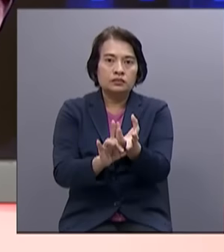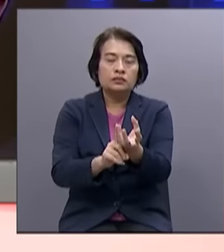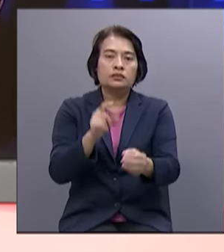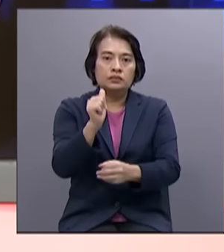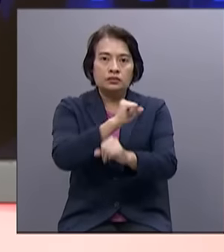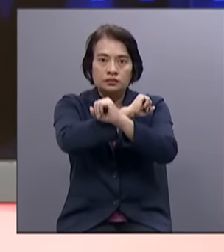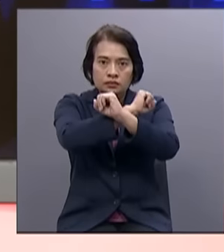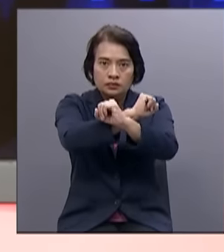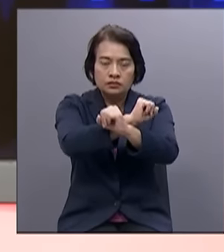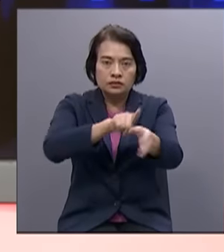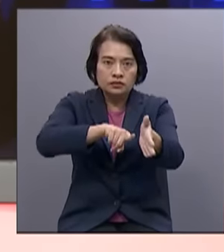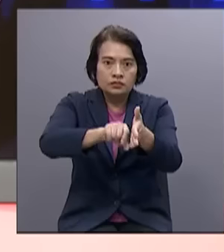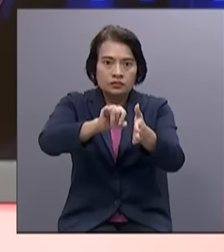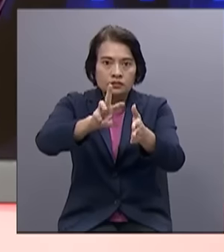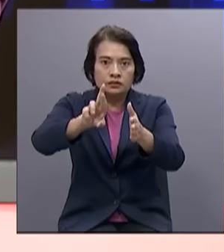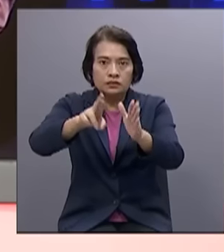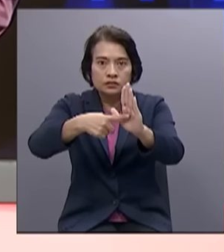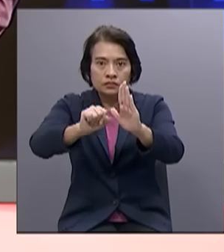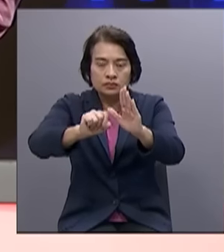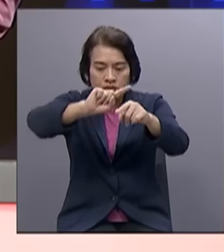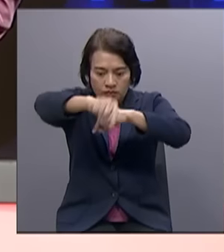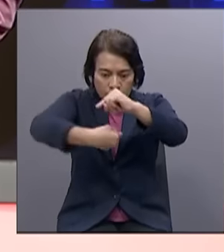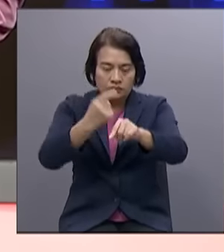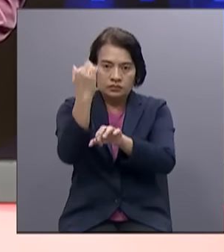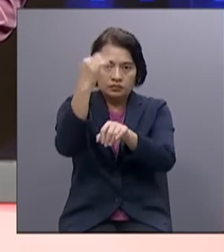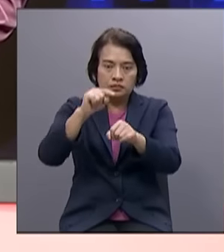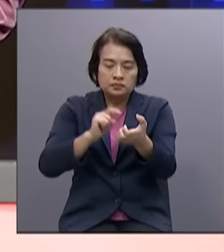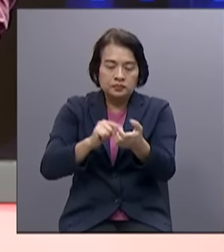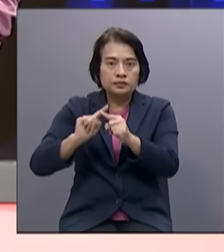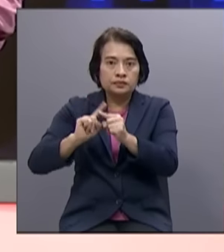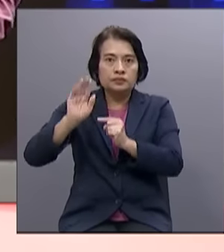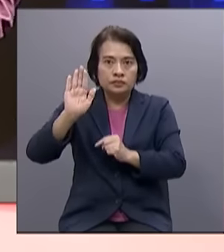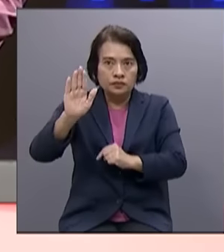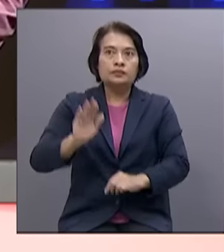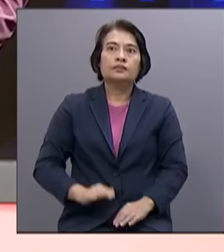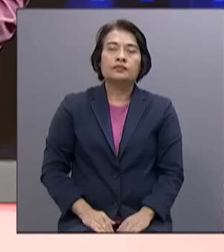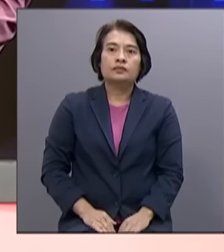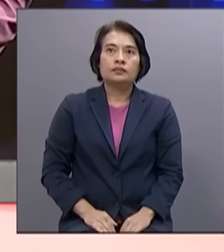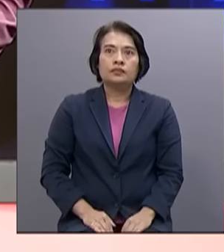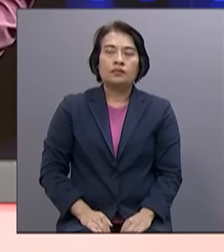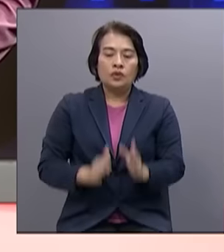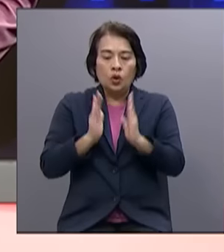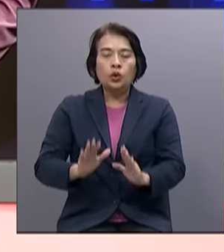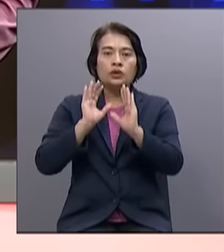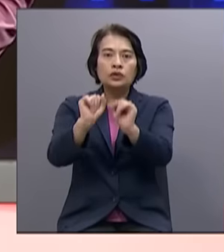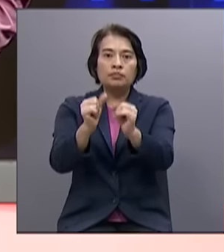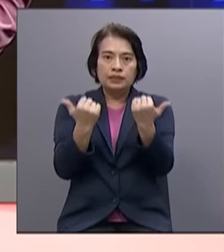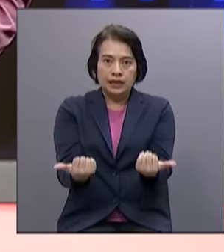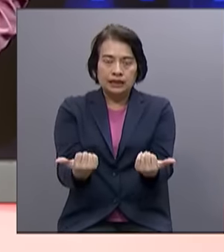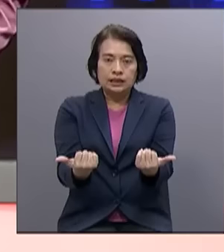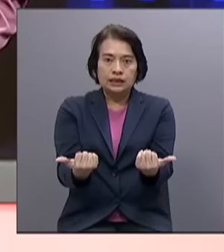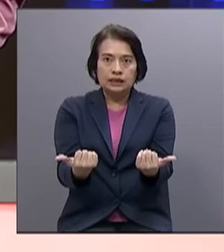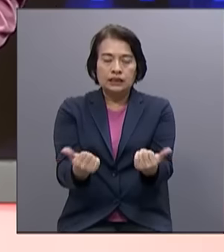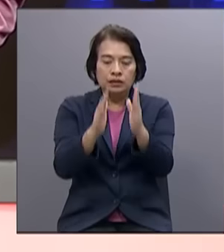ป้องกันไวรัสที่จะเข้ามาโจมตีคอมพิวเตอร์แล้วก็อุปกรณ์ของเรานะคะและแม้ว่าผู้ต้องสงสัยที่ถูกจับได้ในครั้งนี้จะมี